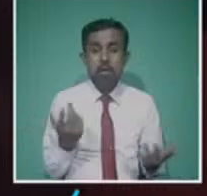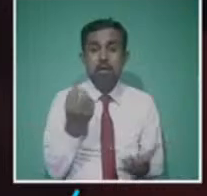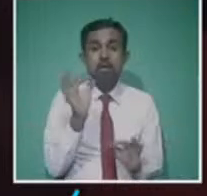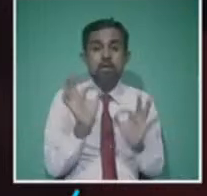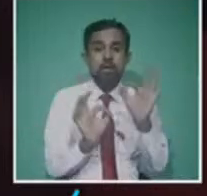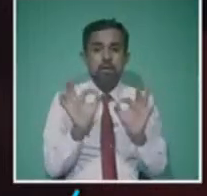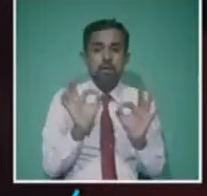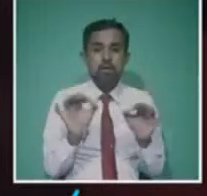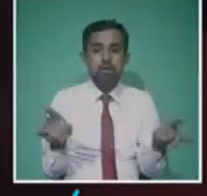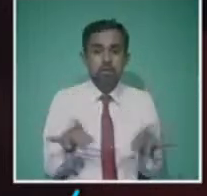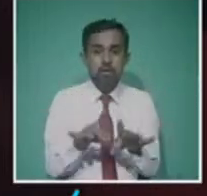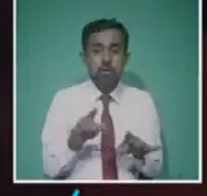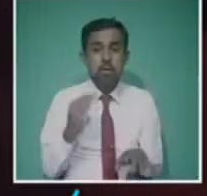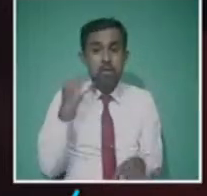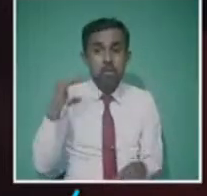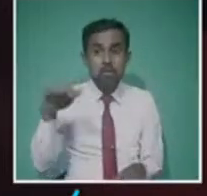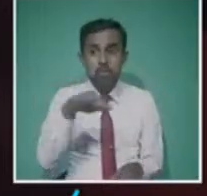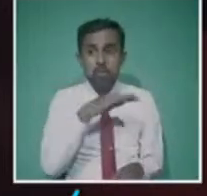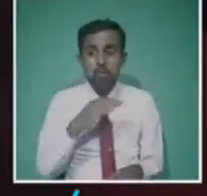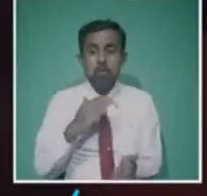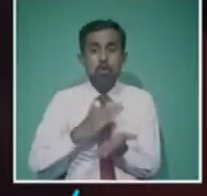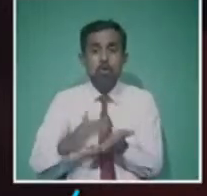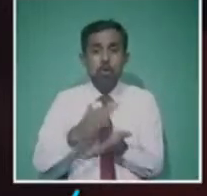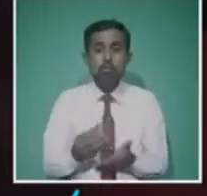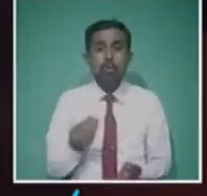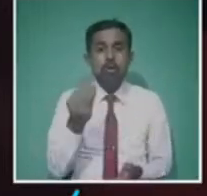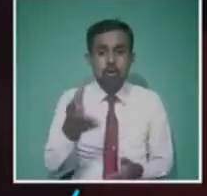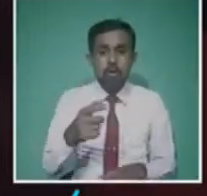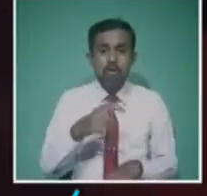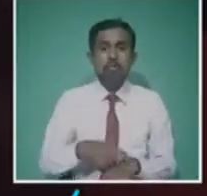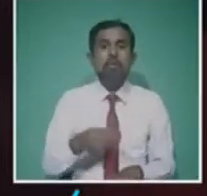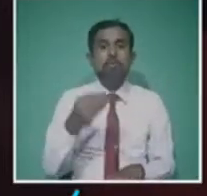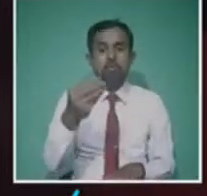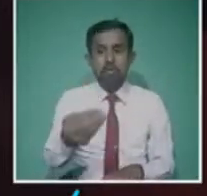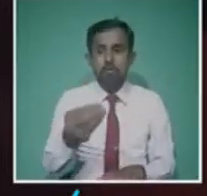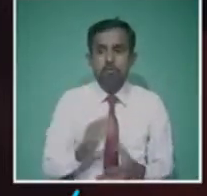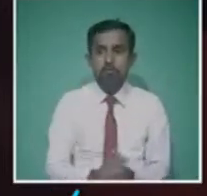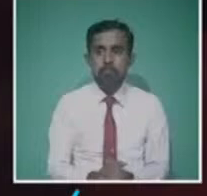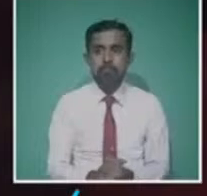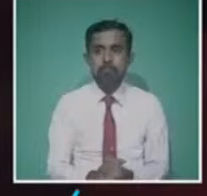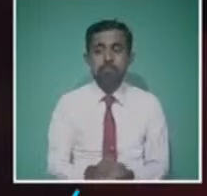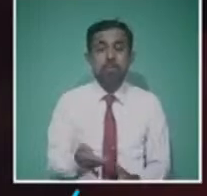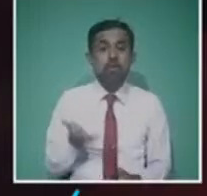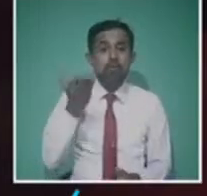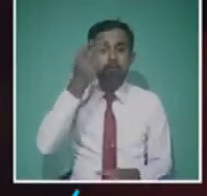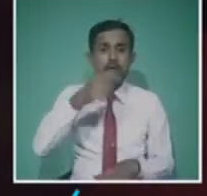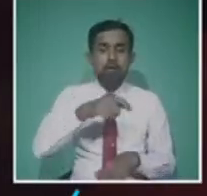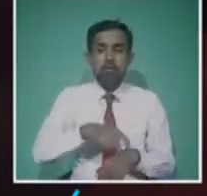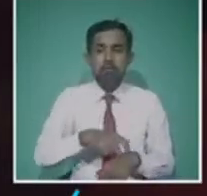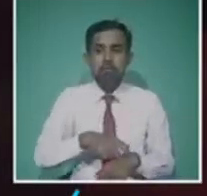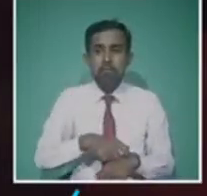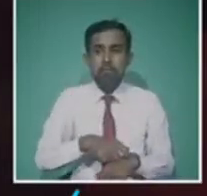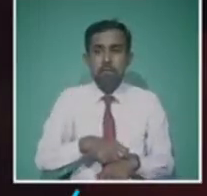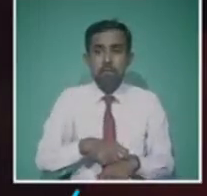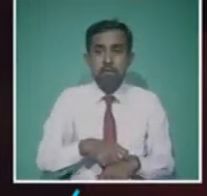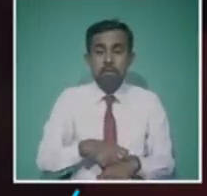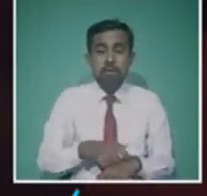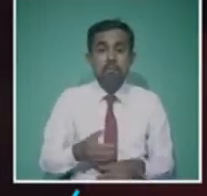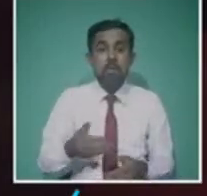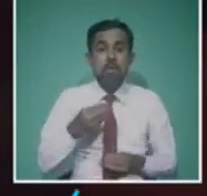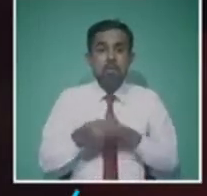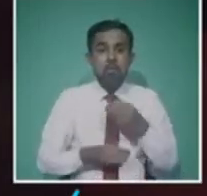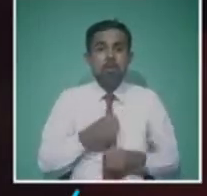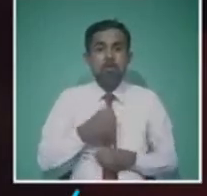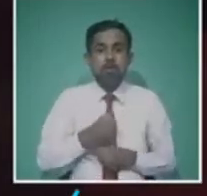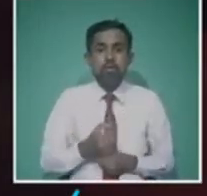සූත්‍රය අනුව මේ රටේ ජනතාවට ප්‍රතිලාභ ලැබෙන අවස්ථාවලදී ප්‍රතිලාභ ලබා දෙන්නත් ඒ වගේම වැඩි වෙන අවස්ථාවන්වලදී ඒක ආයතනයට